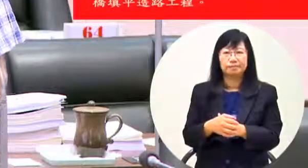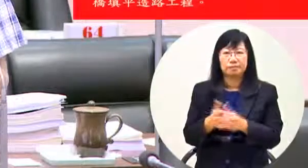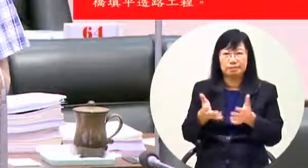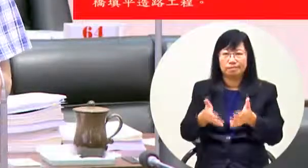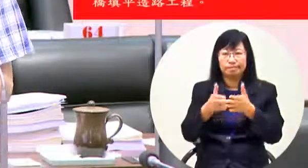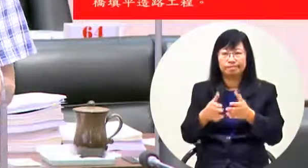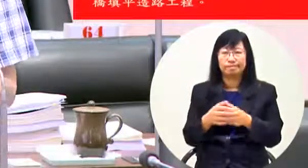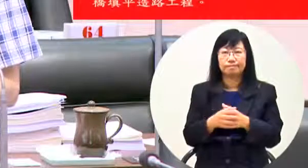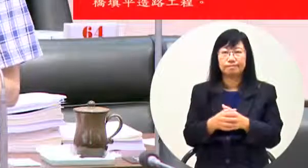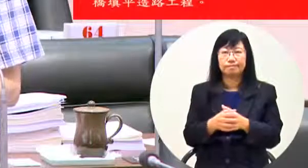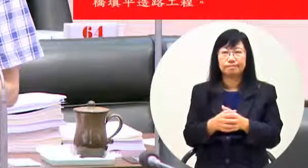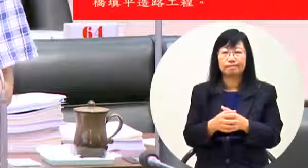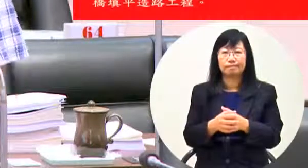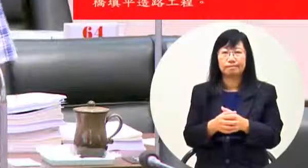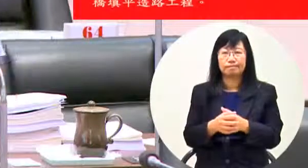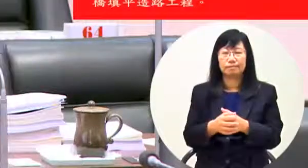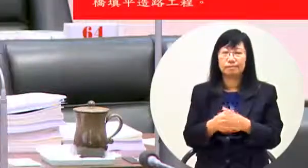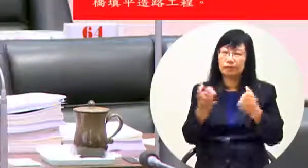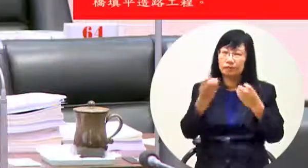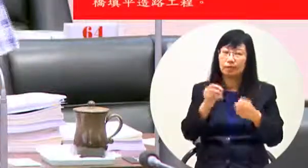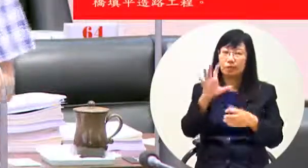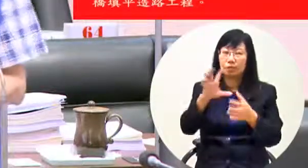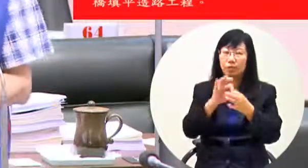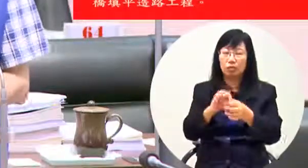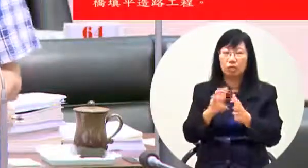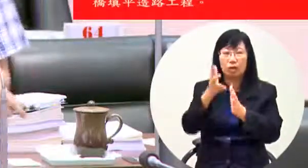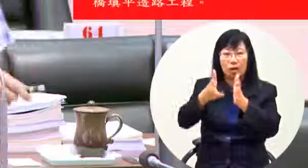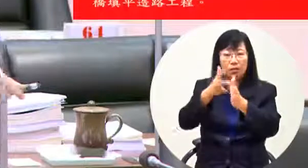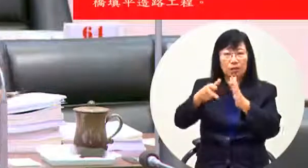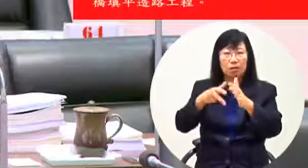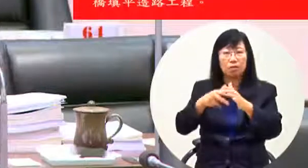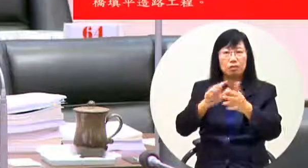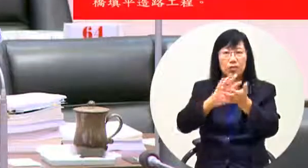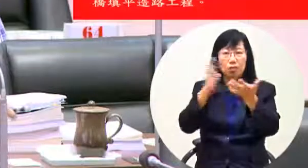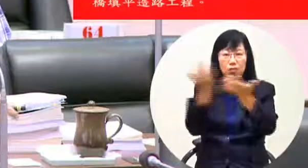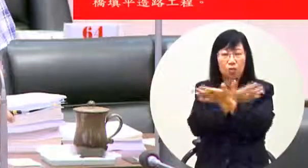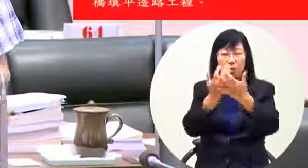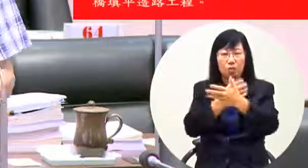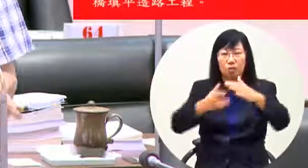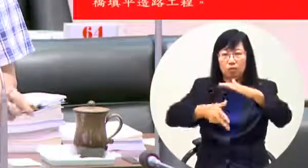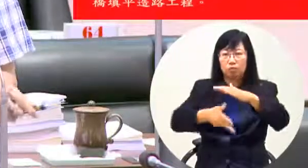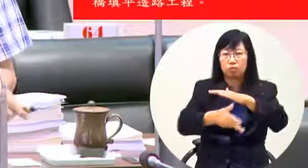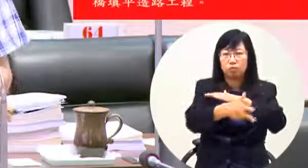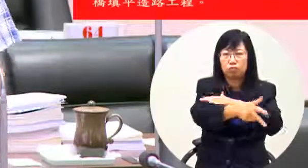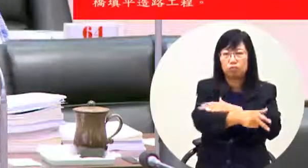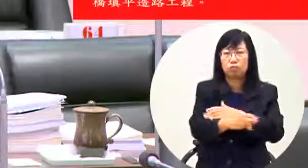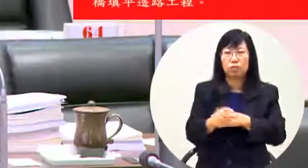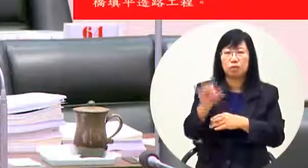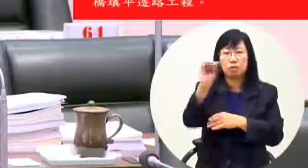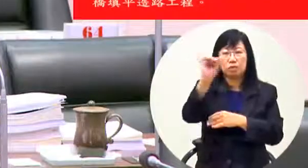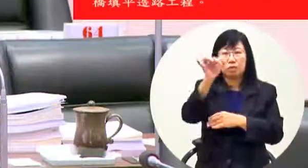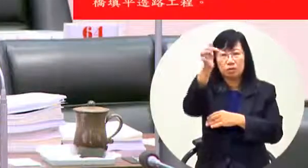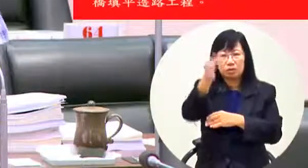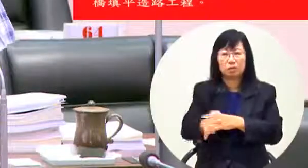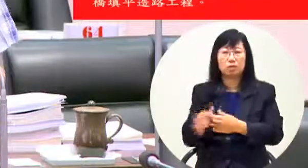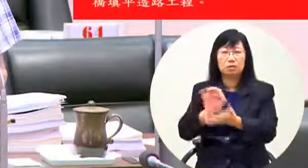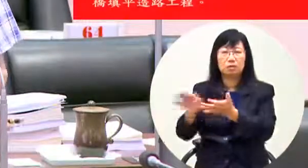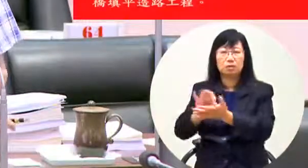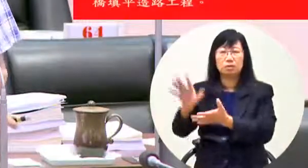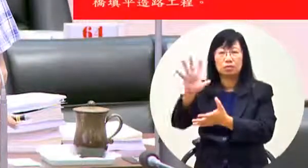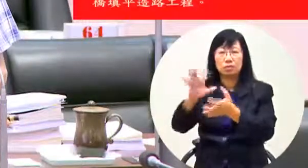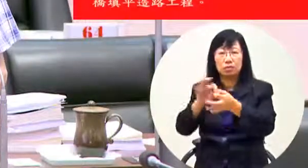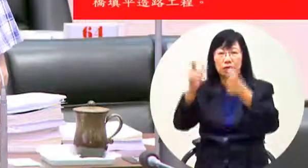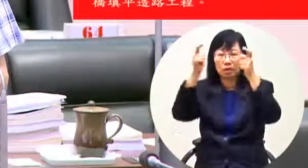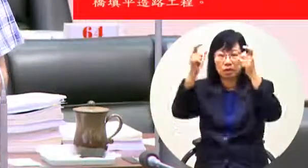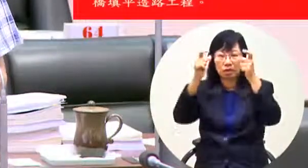们铁路地下化很不容易，花了1000亿，把整个高雄计划、什么左营、凤山都处理